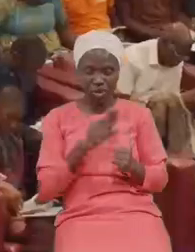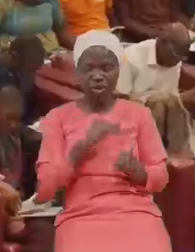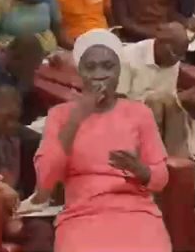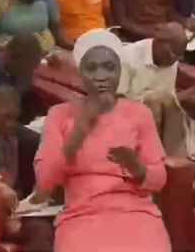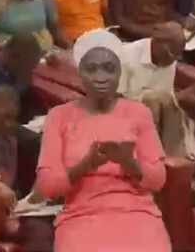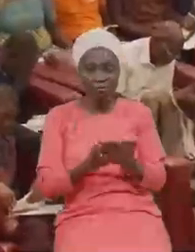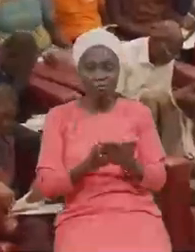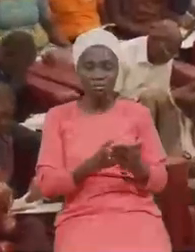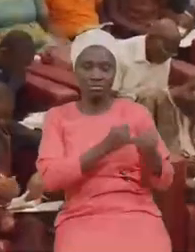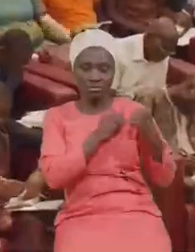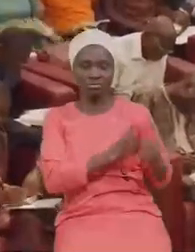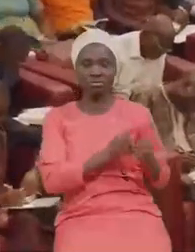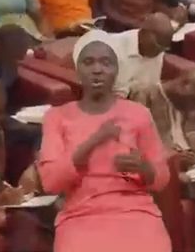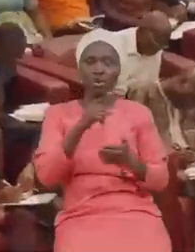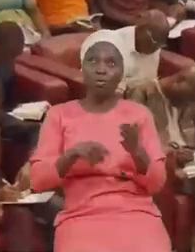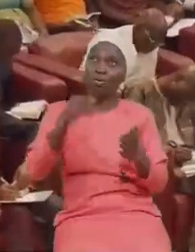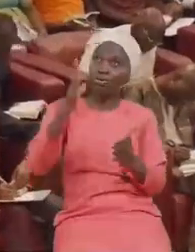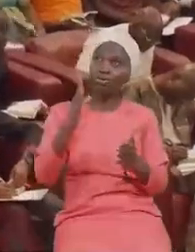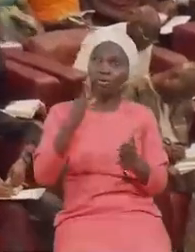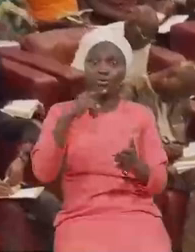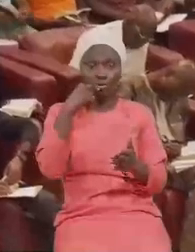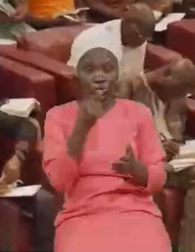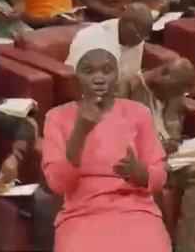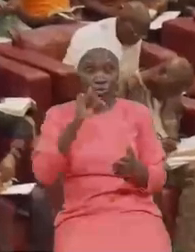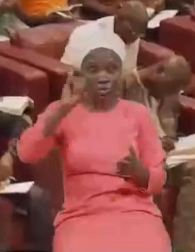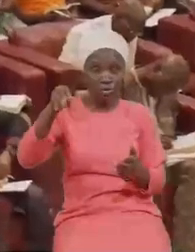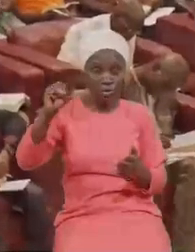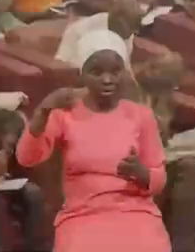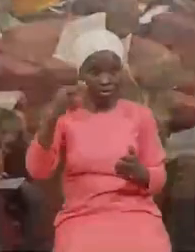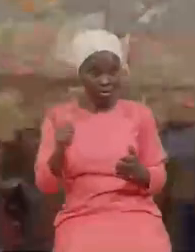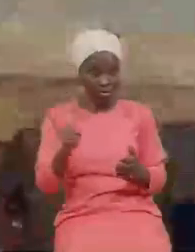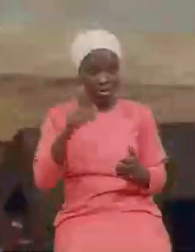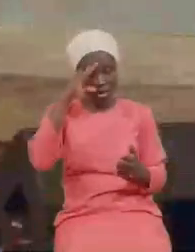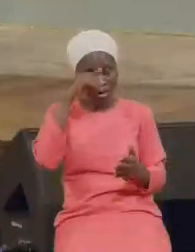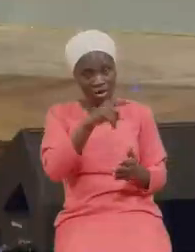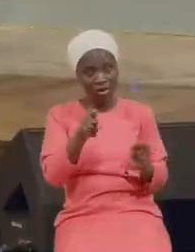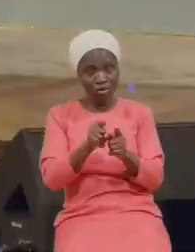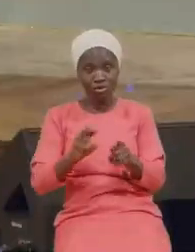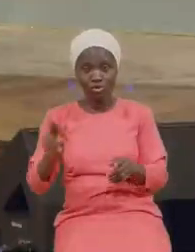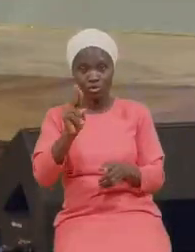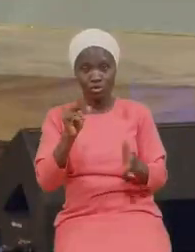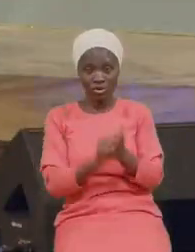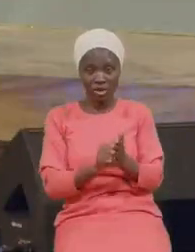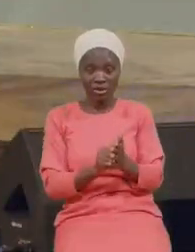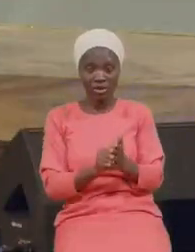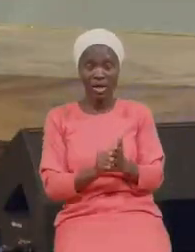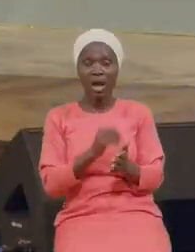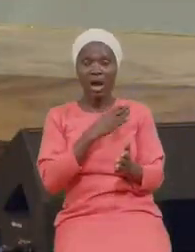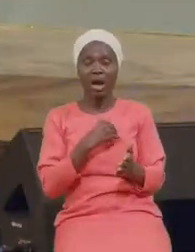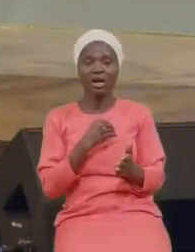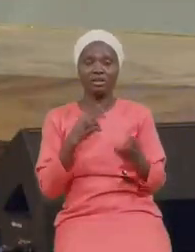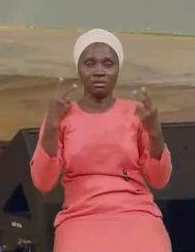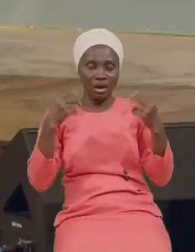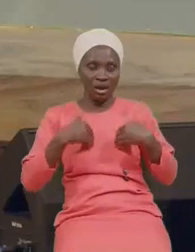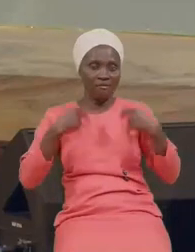ce que Dieu a dit à Josué Jésus en a fait usage et il a vécu maintenant il dit que maintenant je sais que